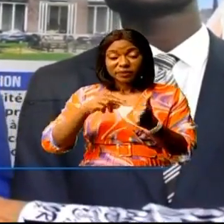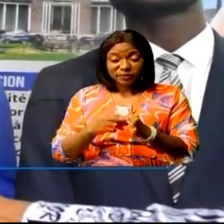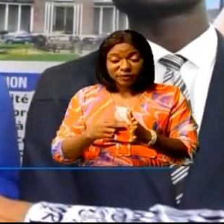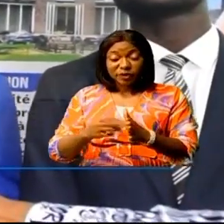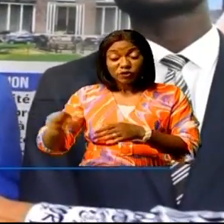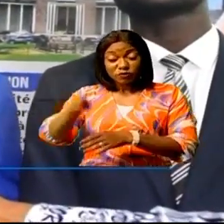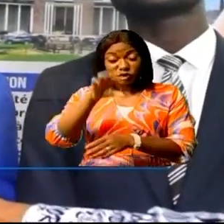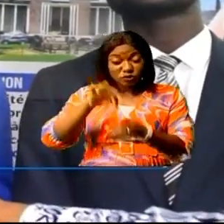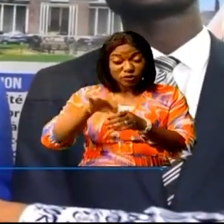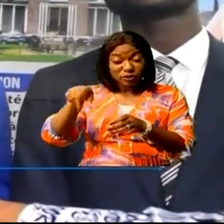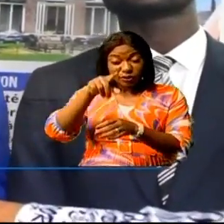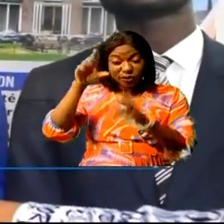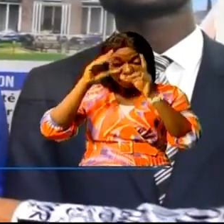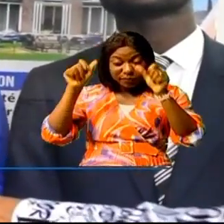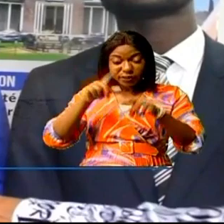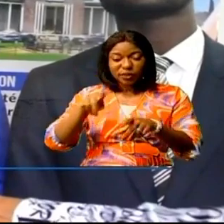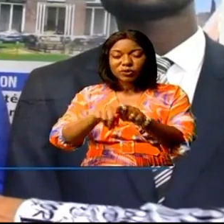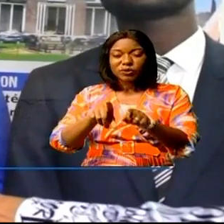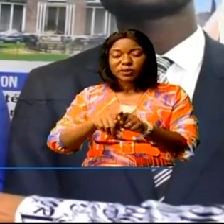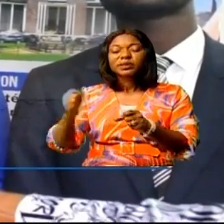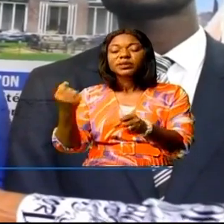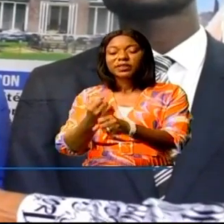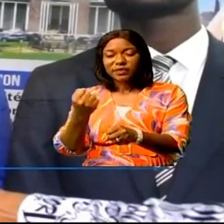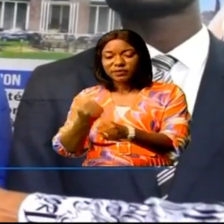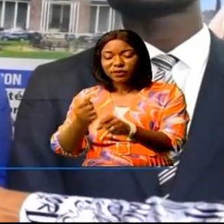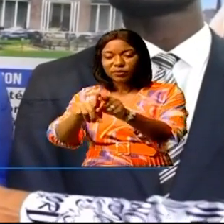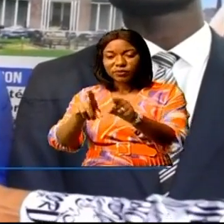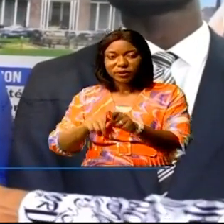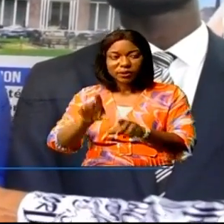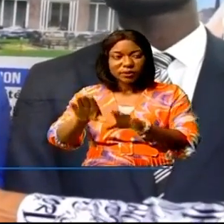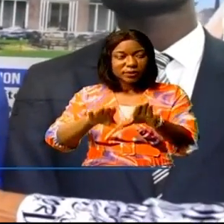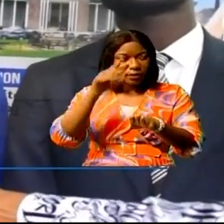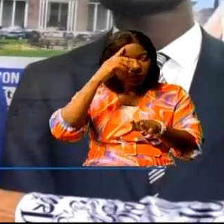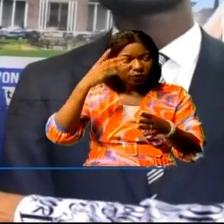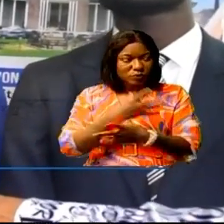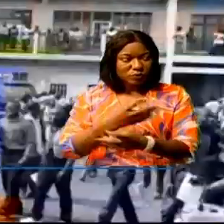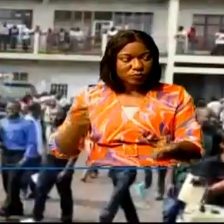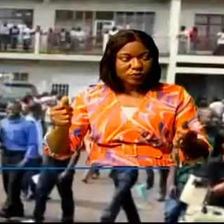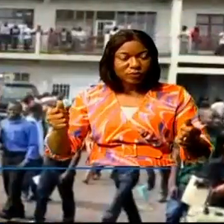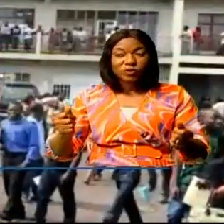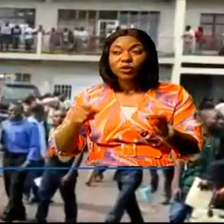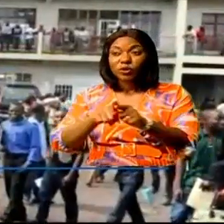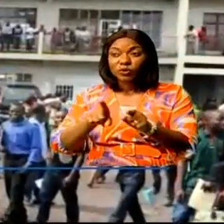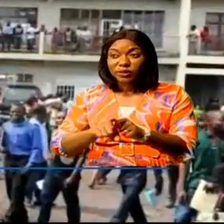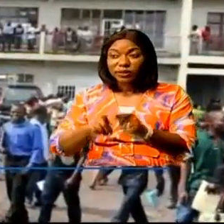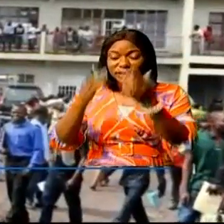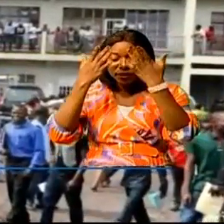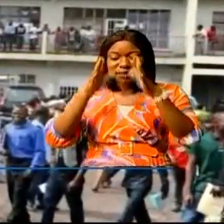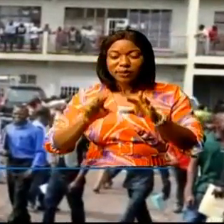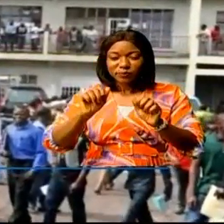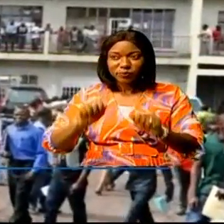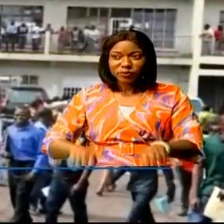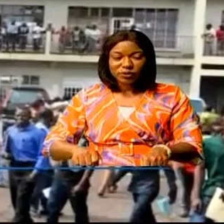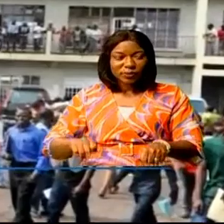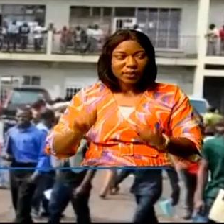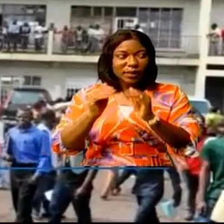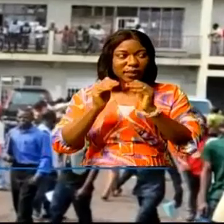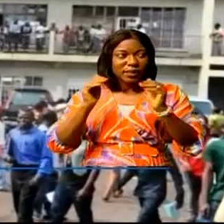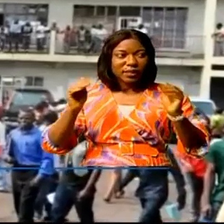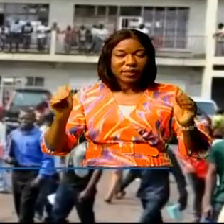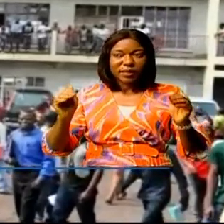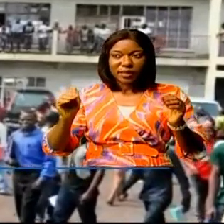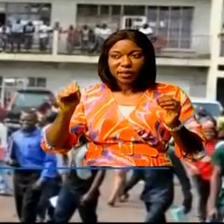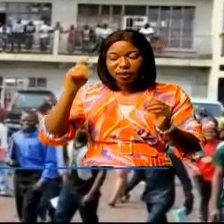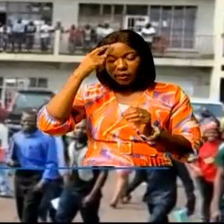légitimement, officiellement, est en train de mener des démarches pour vous trouver une solution. Les étudiants peuvent donc garder la quiétude